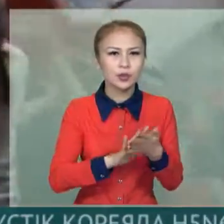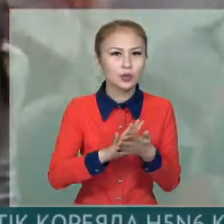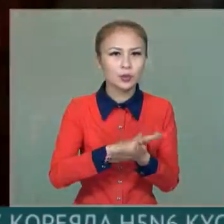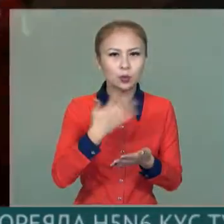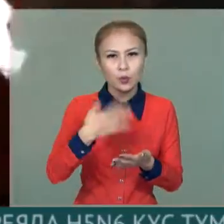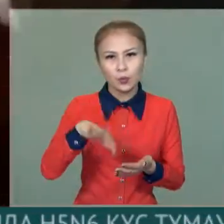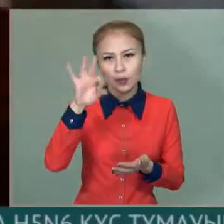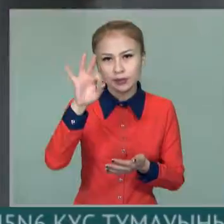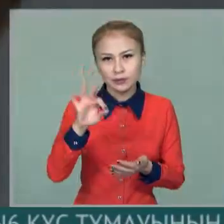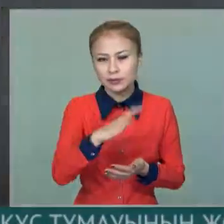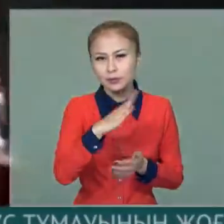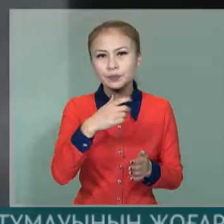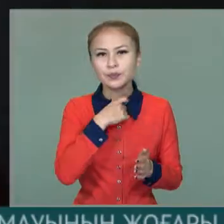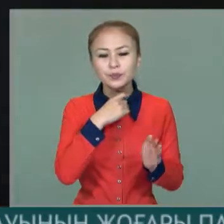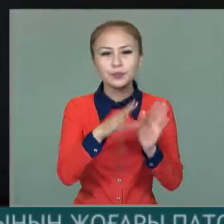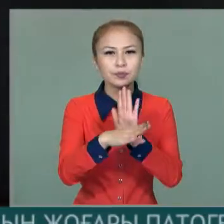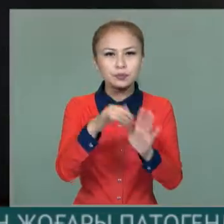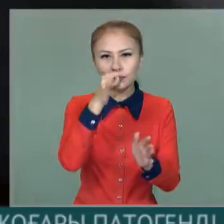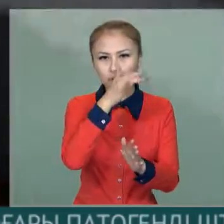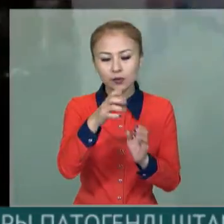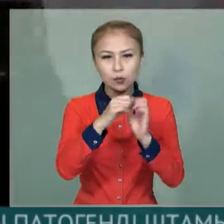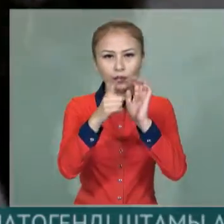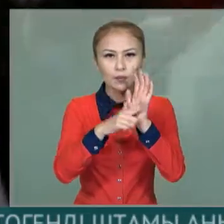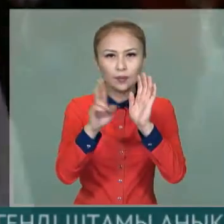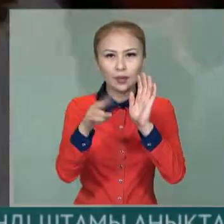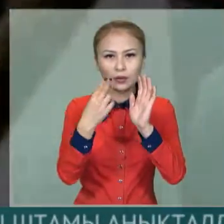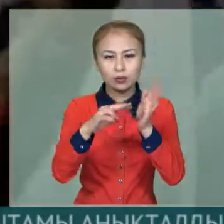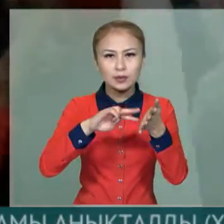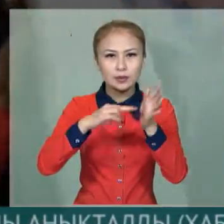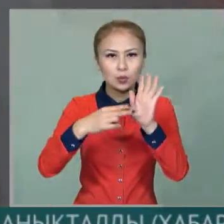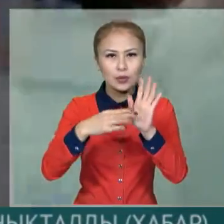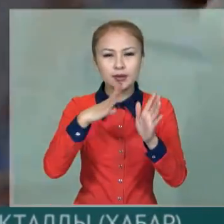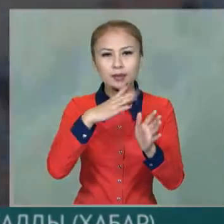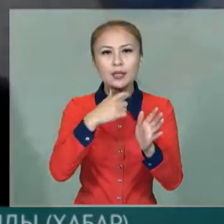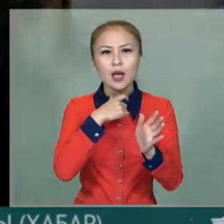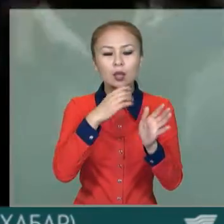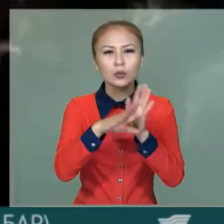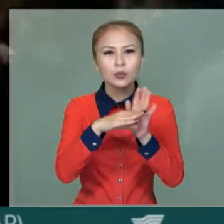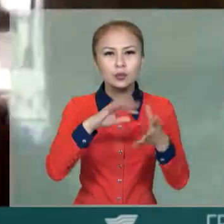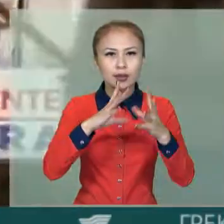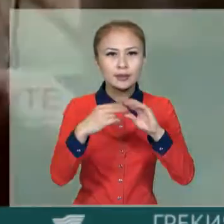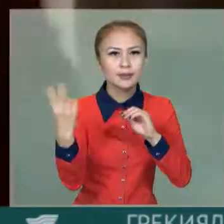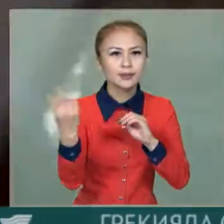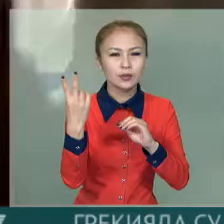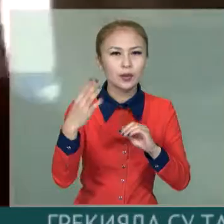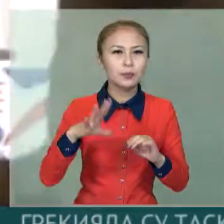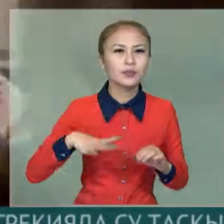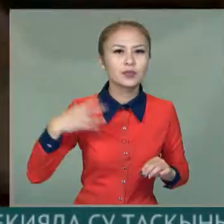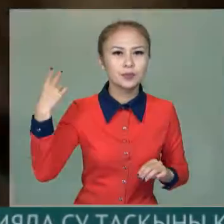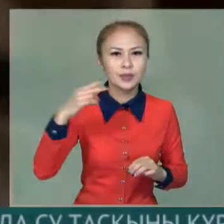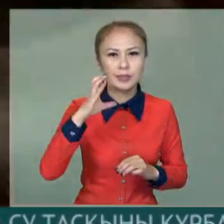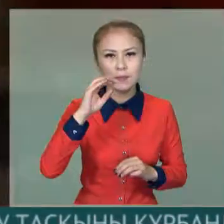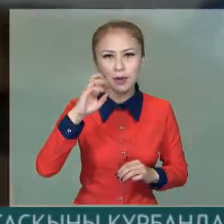ешқайсы 50%-дан астам дауыс жинай алмаған. Сөйтіп 17 желтоқсанға жоспарланған сайлаудың екінші кезеңінде бұрынғы президент